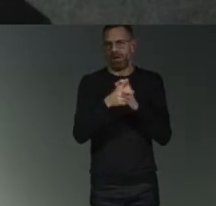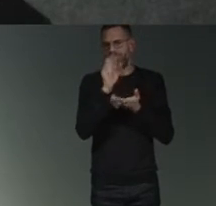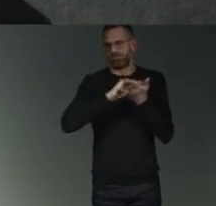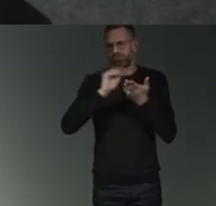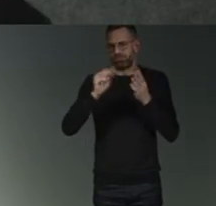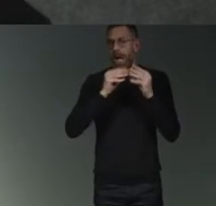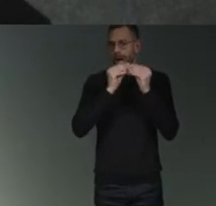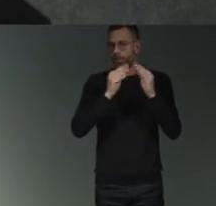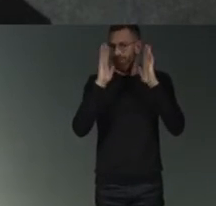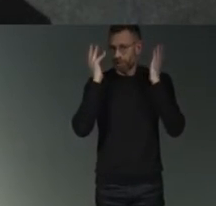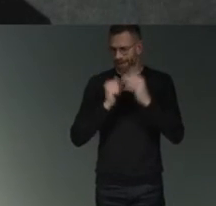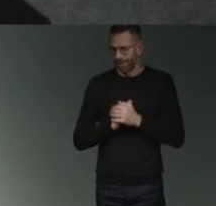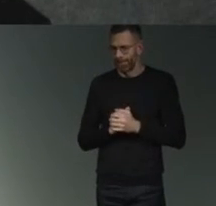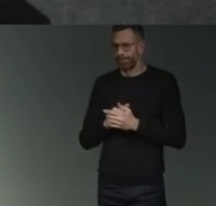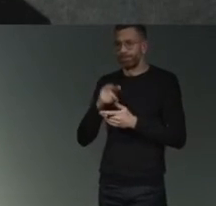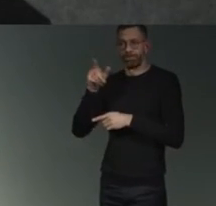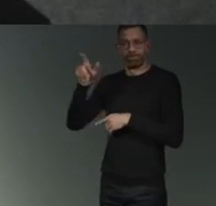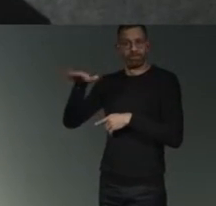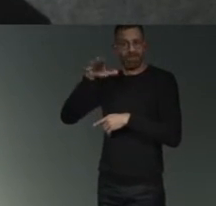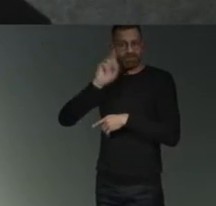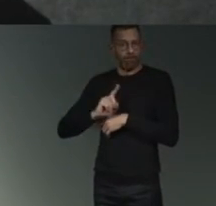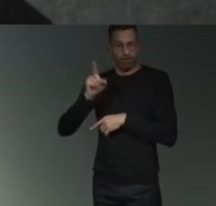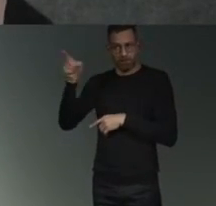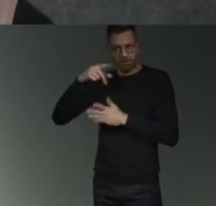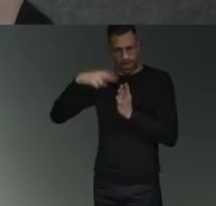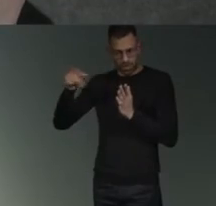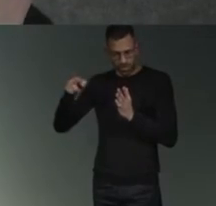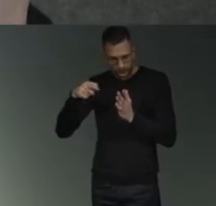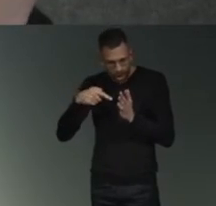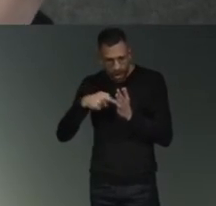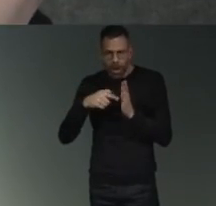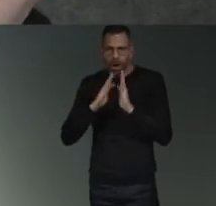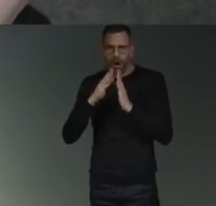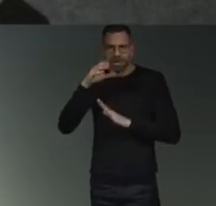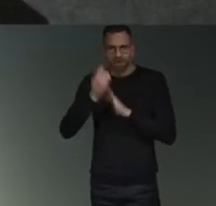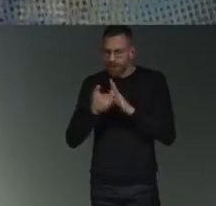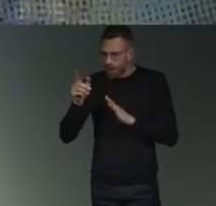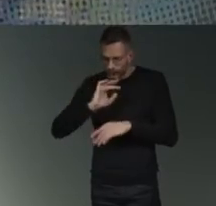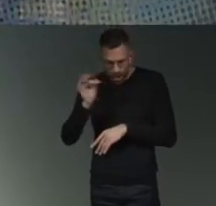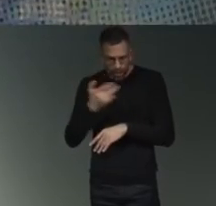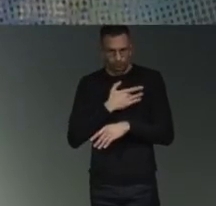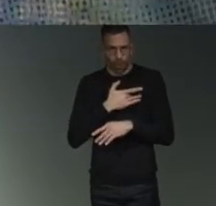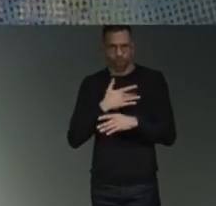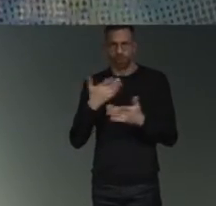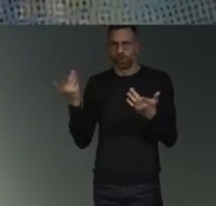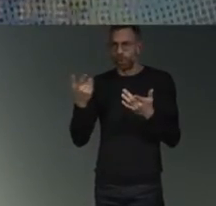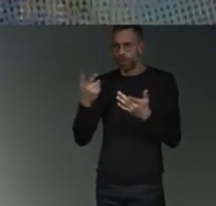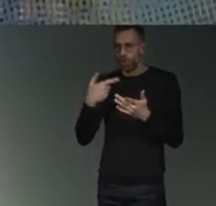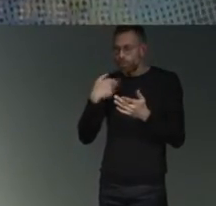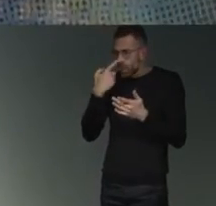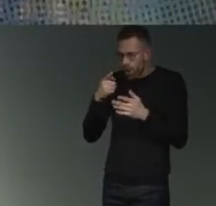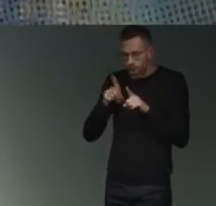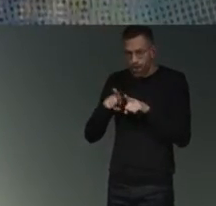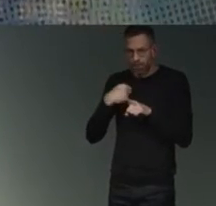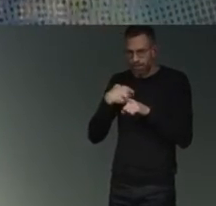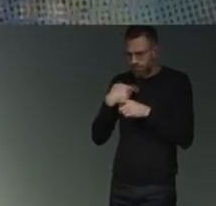lectrices, touchées par Cendrillon, touchées par les confidences qu'il leur semblait que je leur faisais,